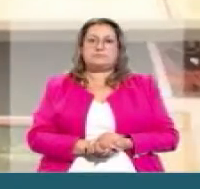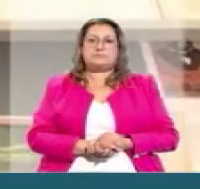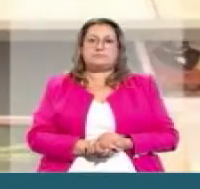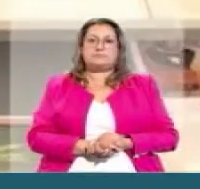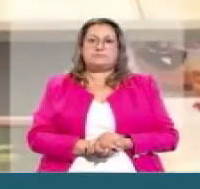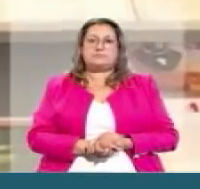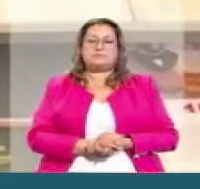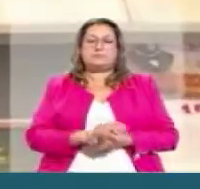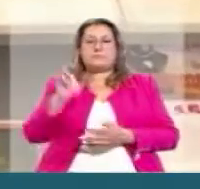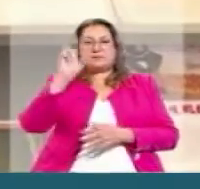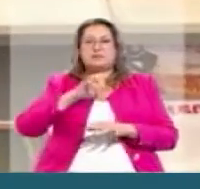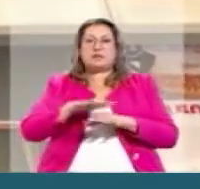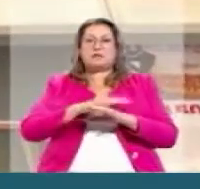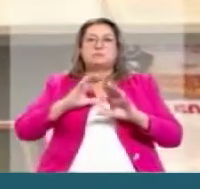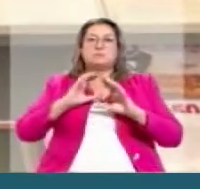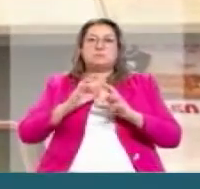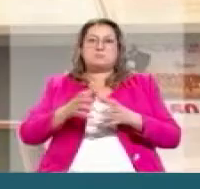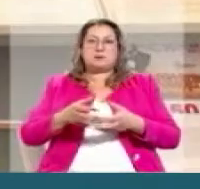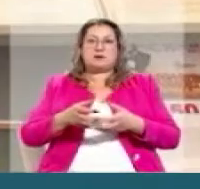Байтұрсынұлының неге қамауға алынған кездегі